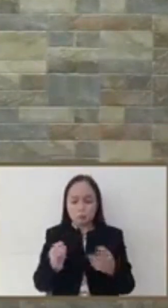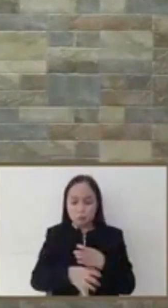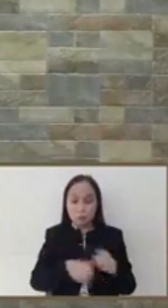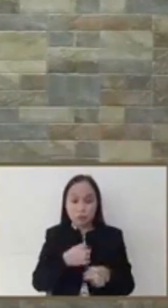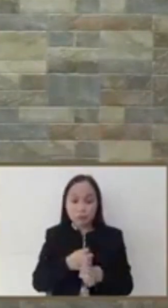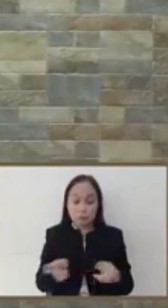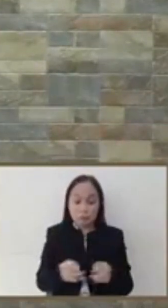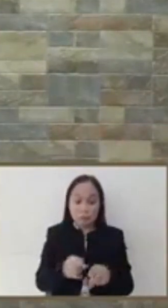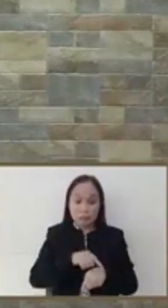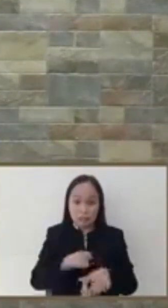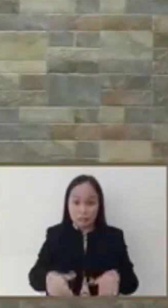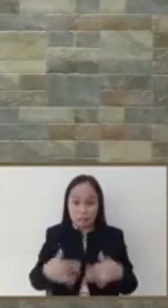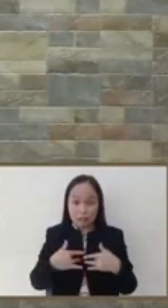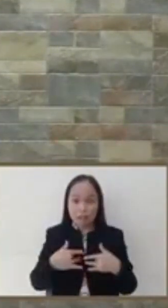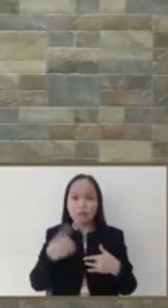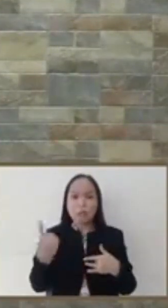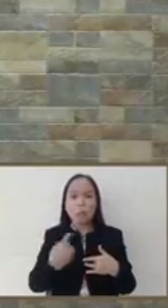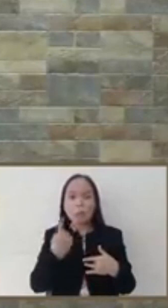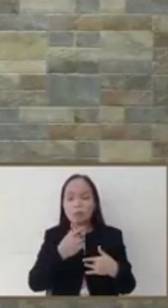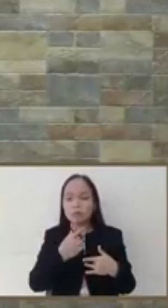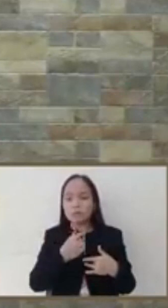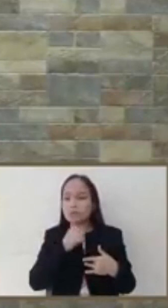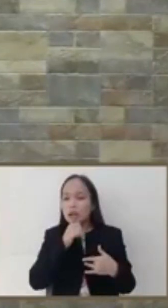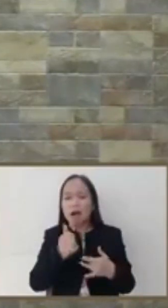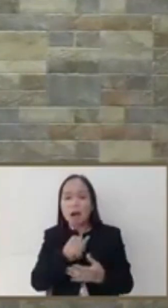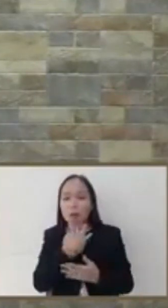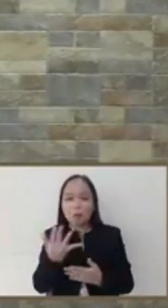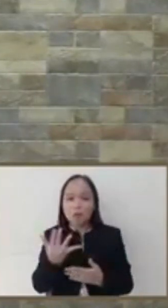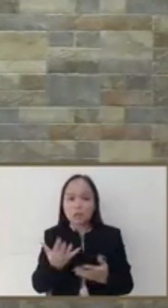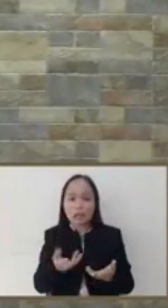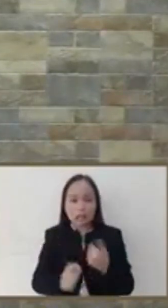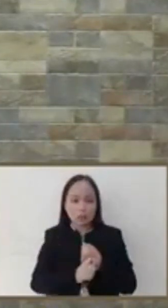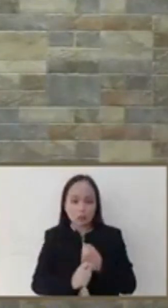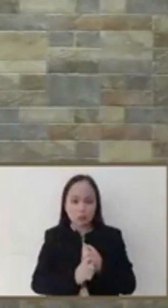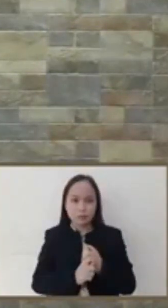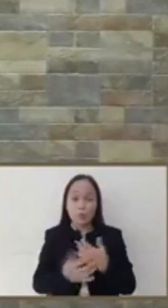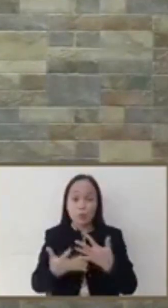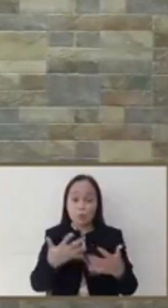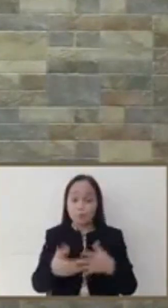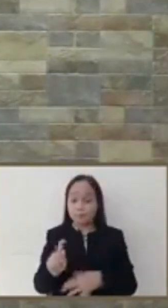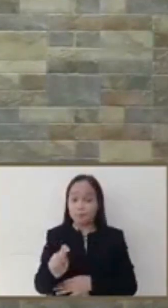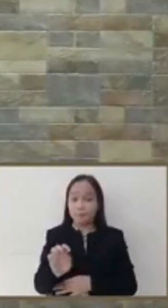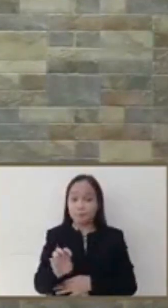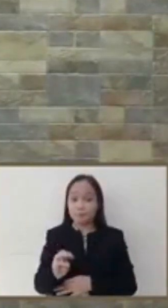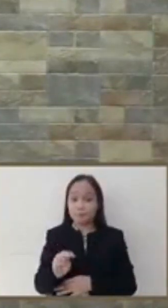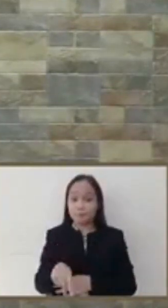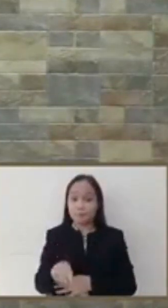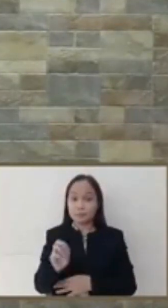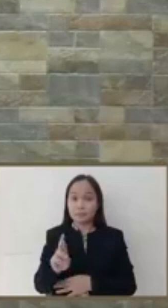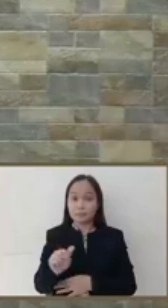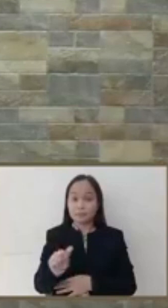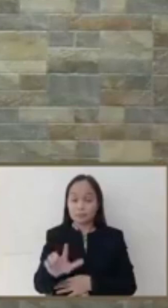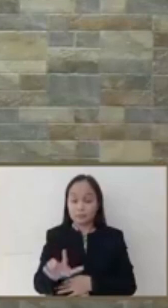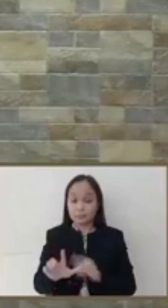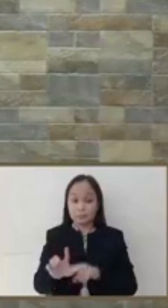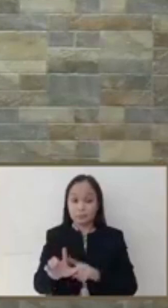na treasure. Kuha niyo po? Anumang pong temporal na pag-aari po natin